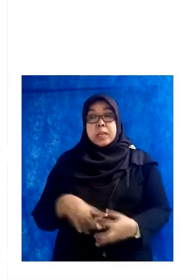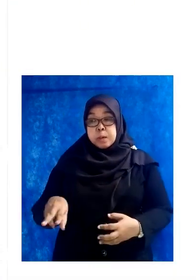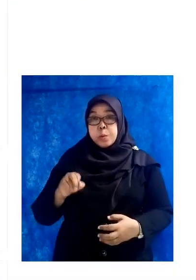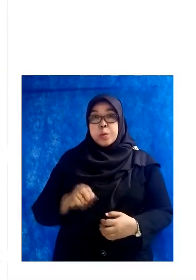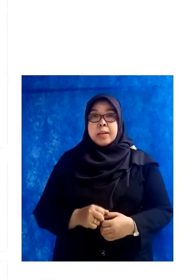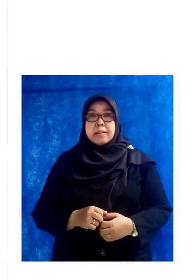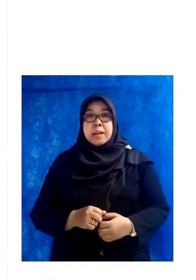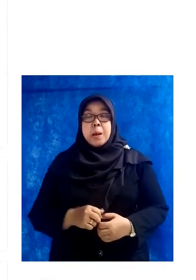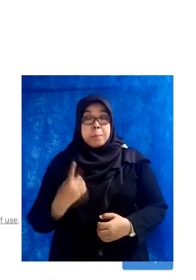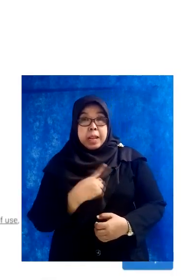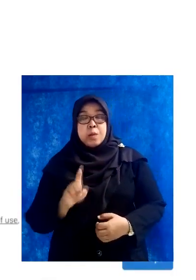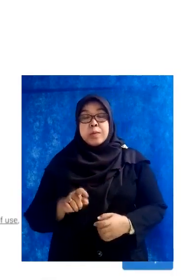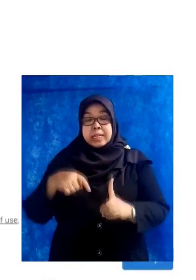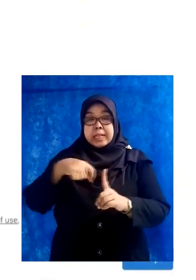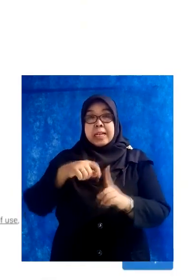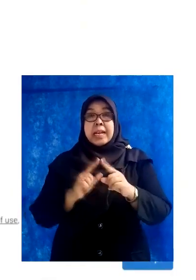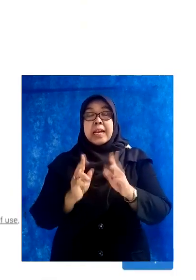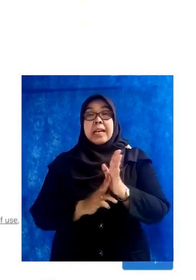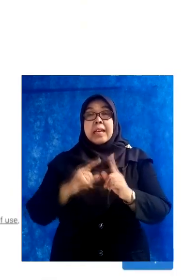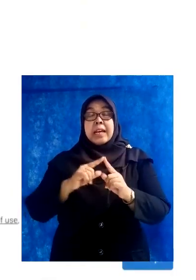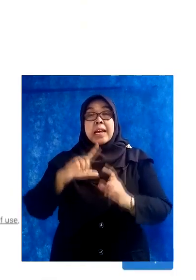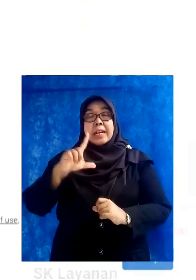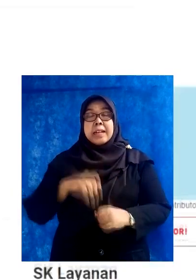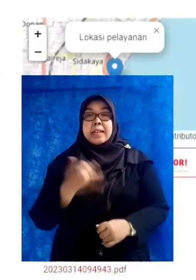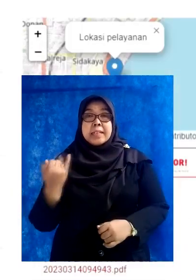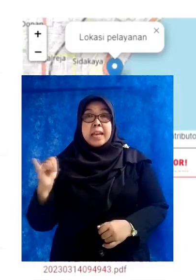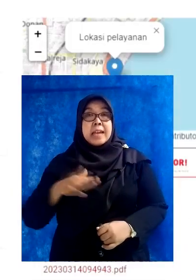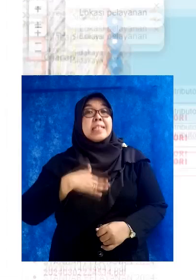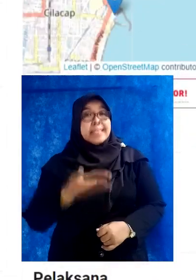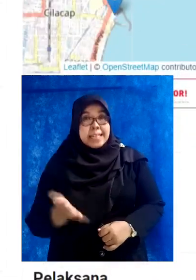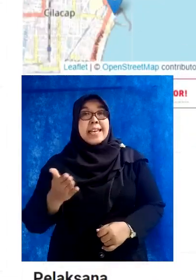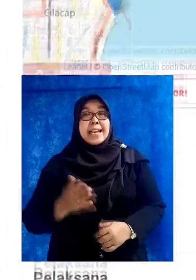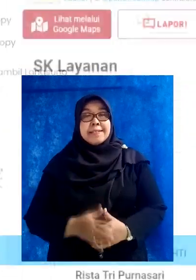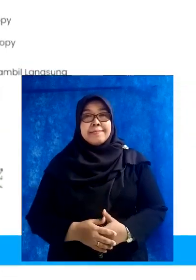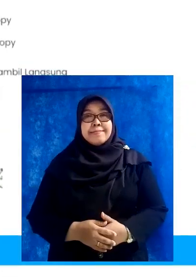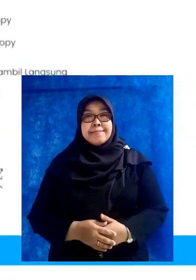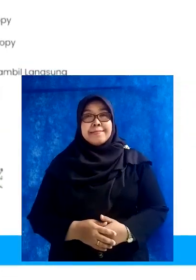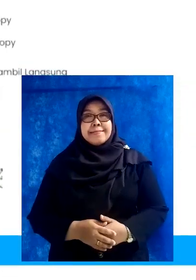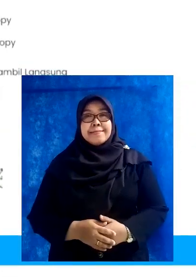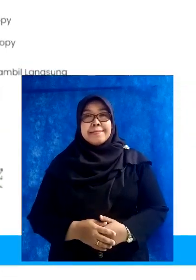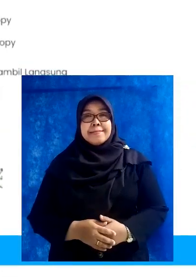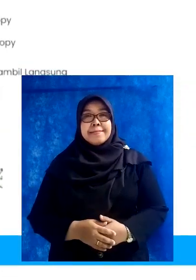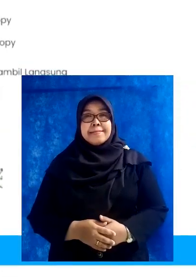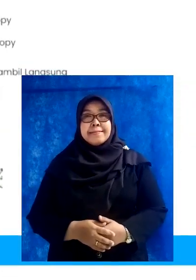mengajukan permohonan informasi sesuai kebutuhan melalui saluran yang telah disediakan.